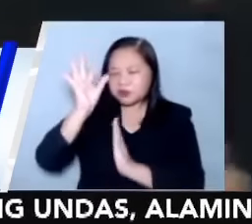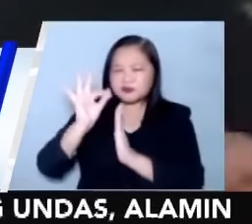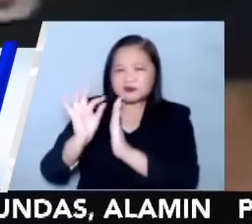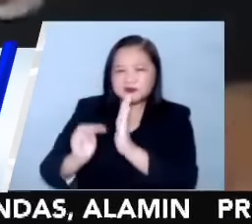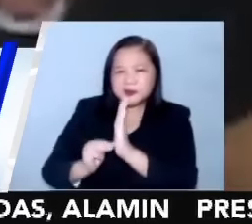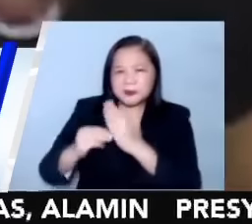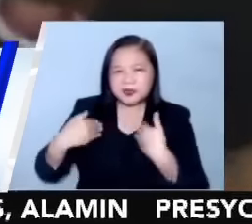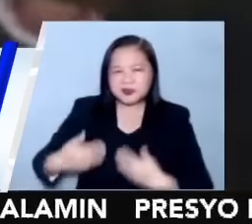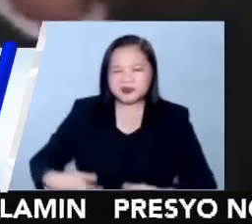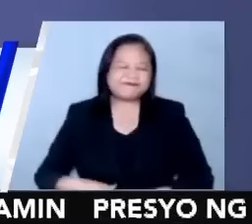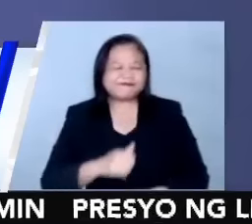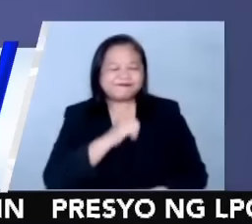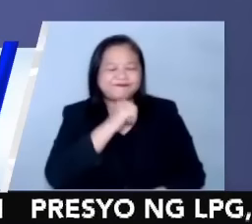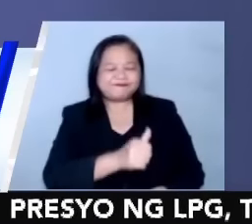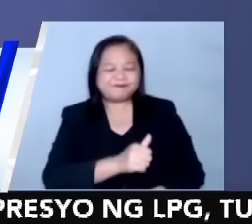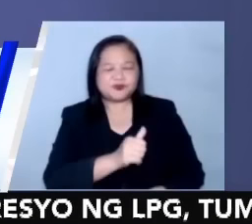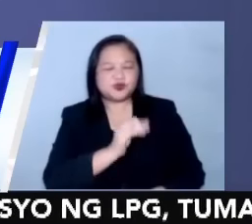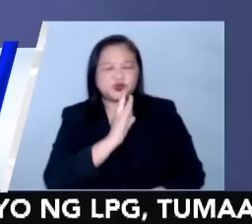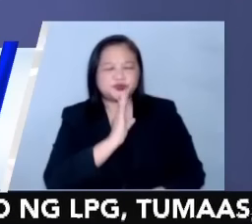not.